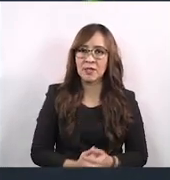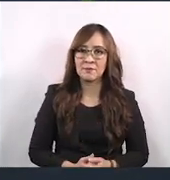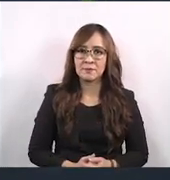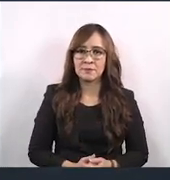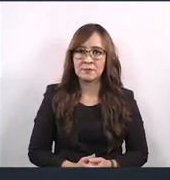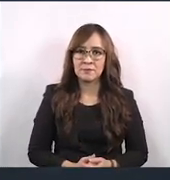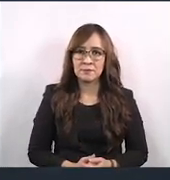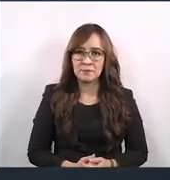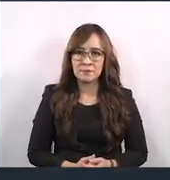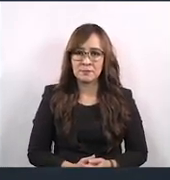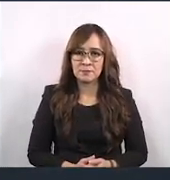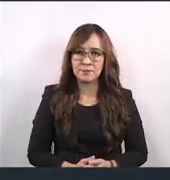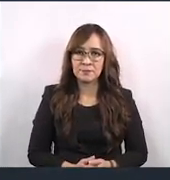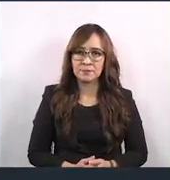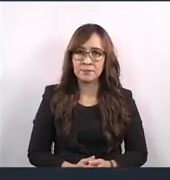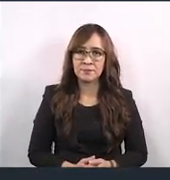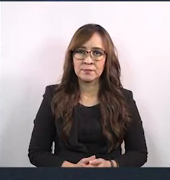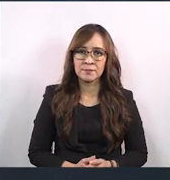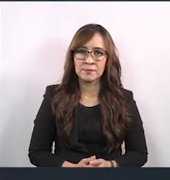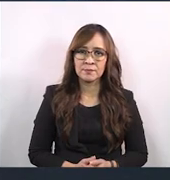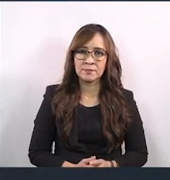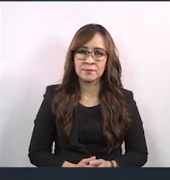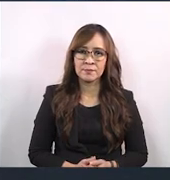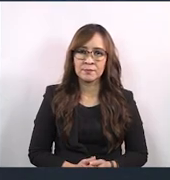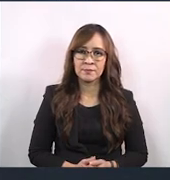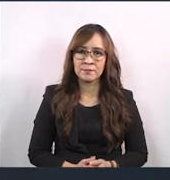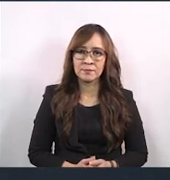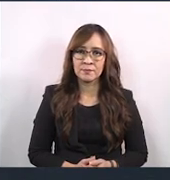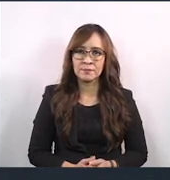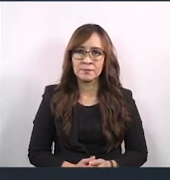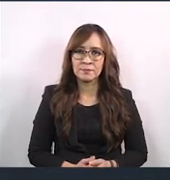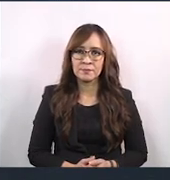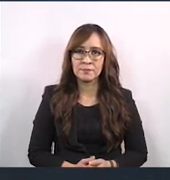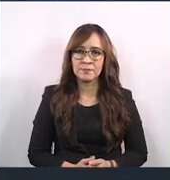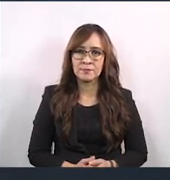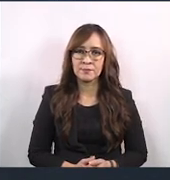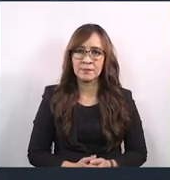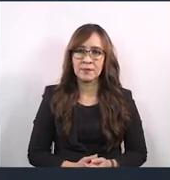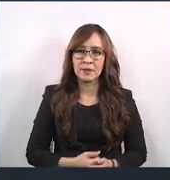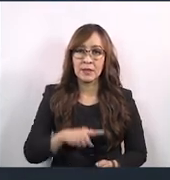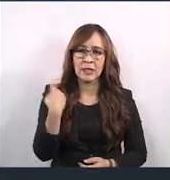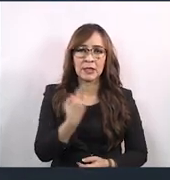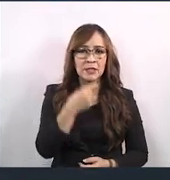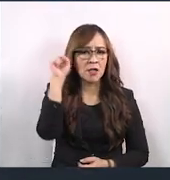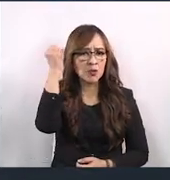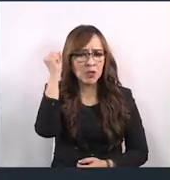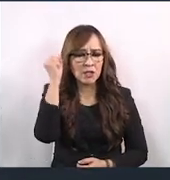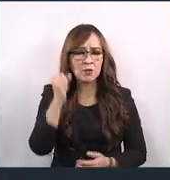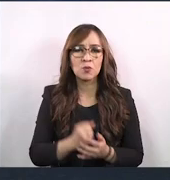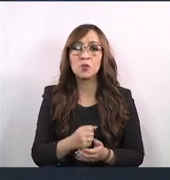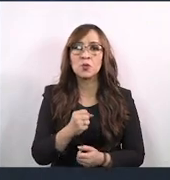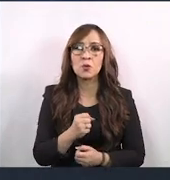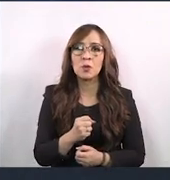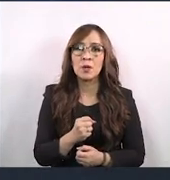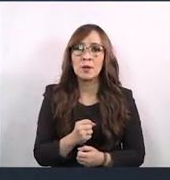makanya eliazar Kabarkan kau dia Tuhan sembah lady Ayo kita tidak bisa mengabdi kepada dua